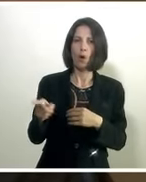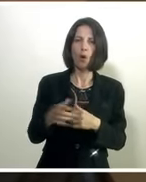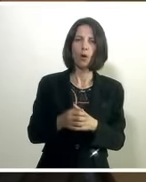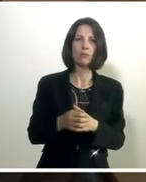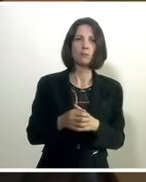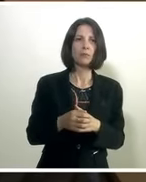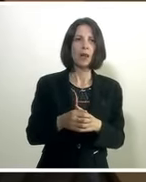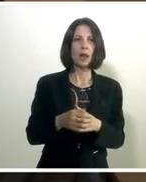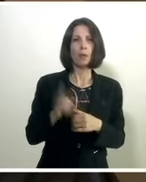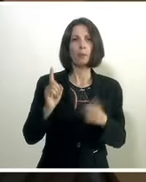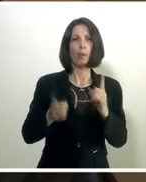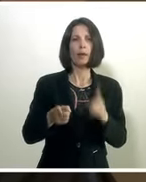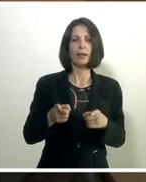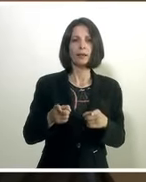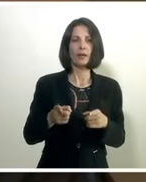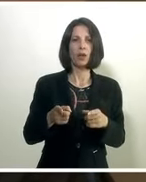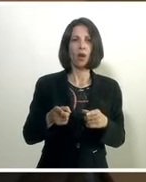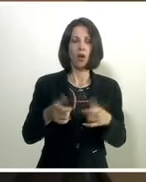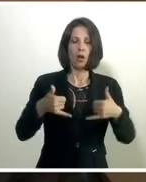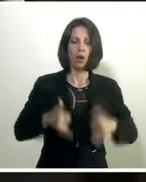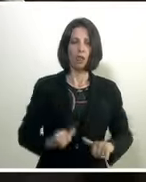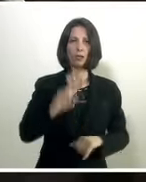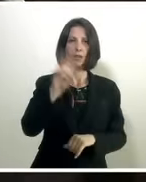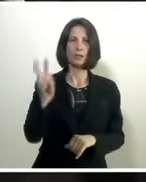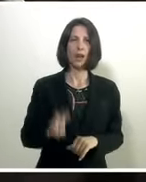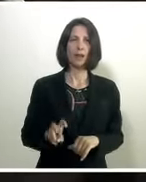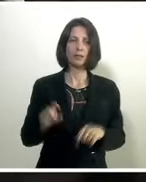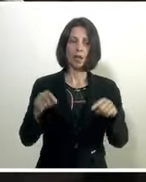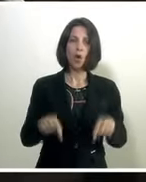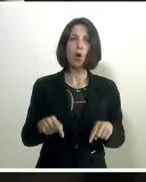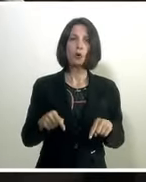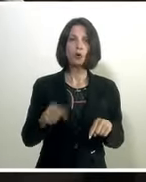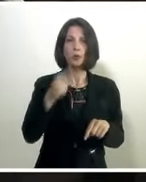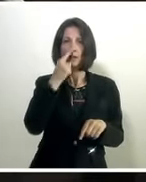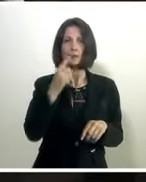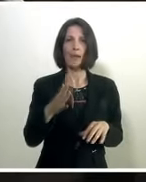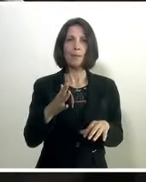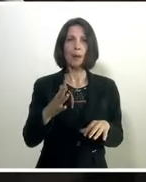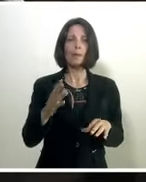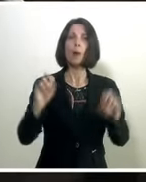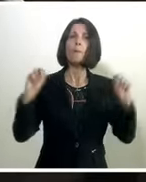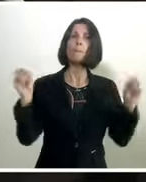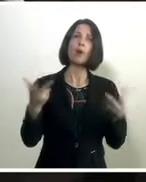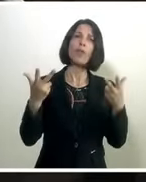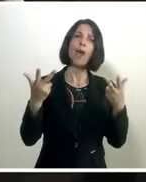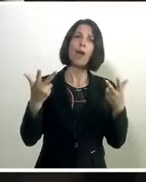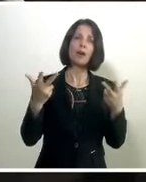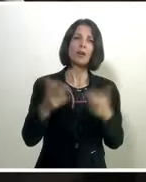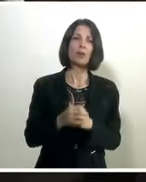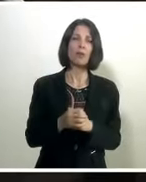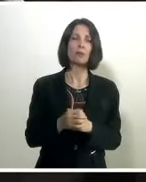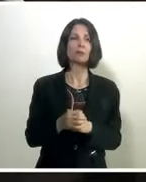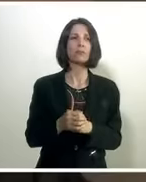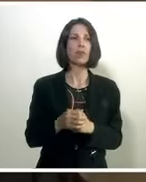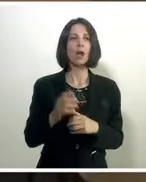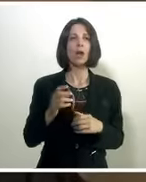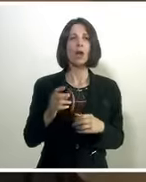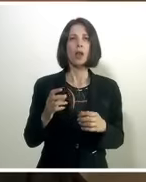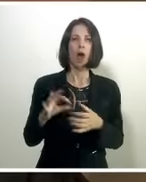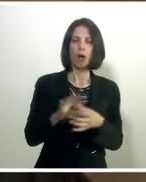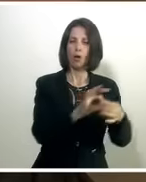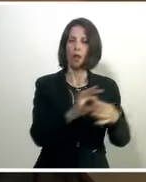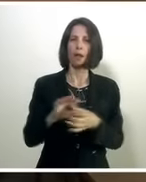ci appare profondamente moderno il suo tentativo evidentemente riuscito di coniugare rigore morale